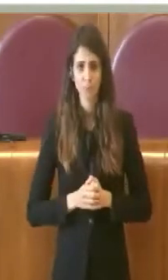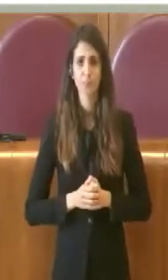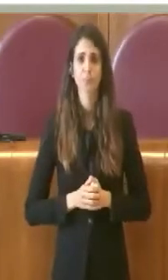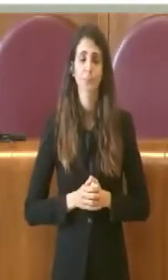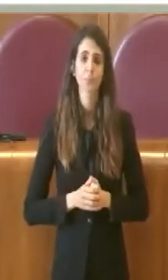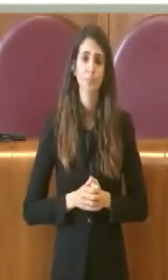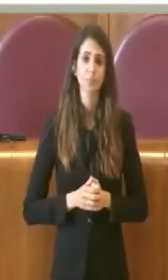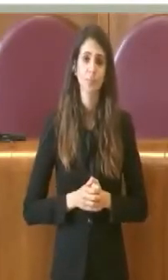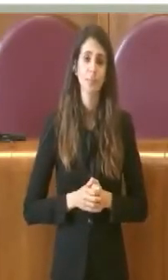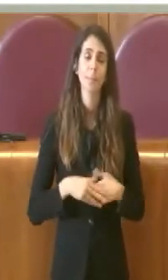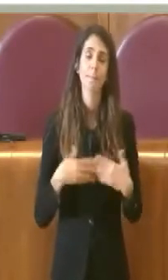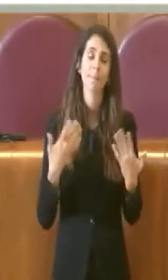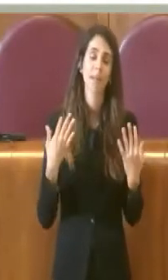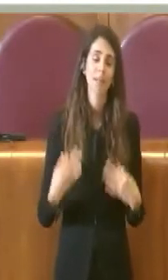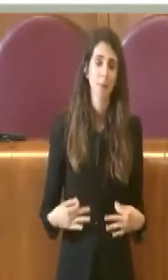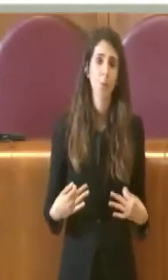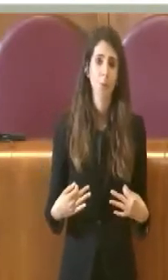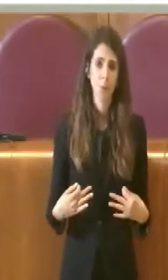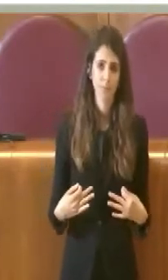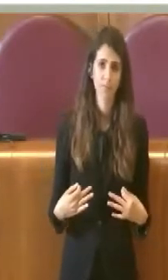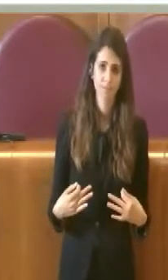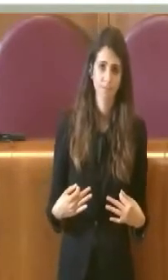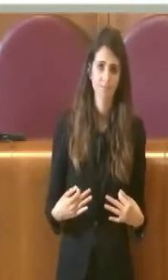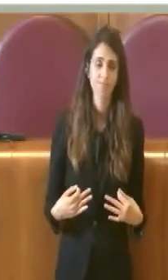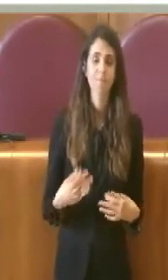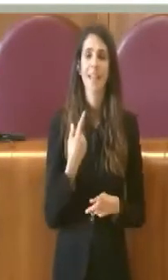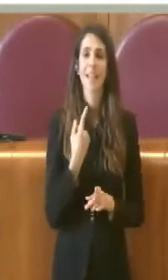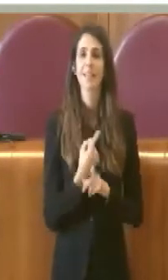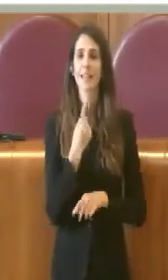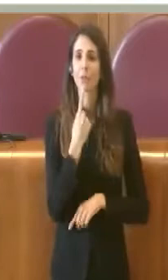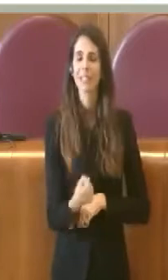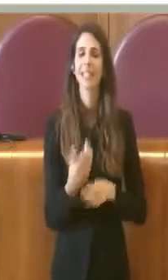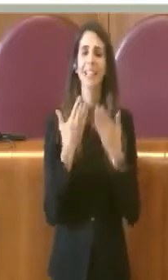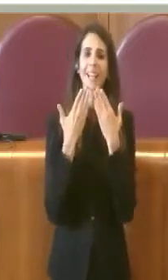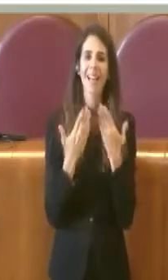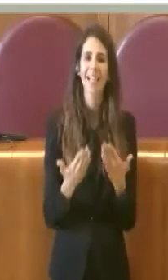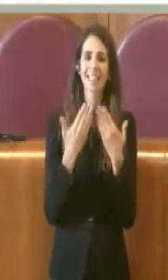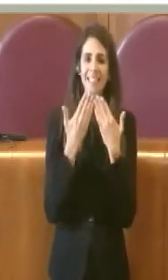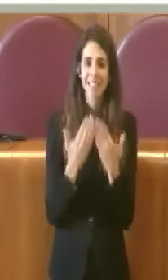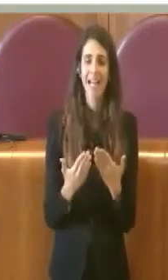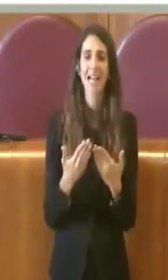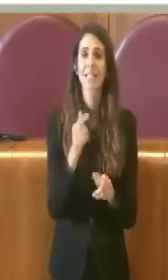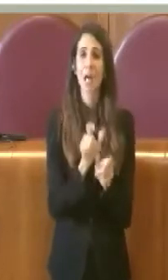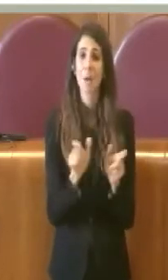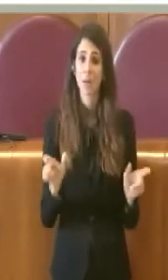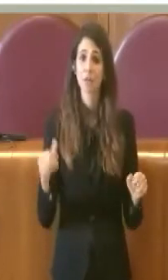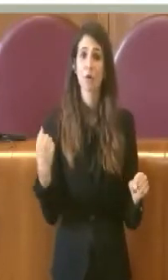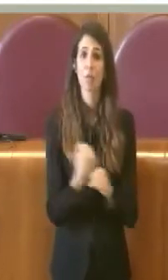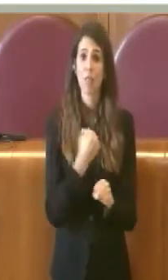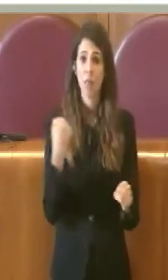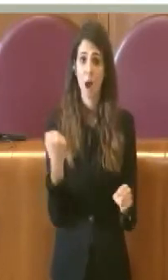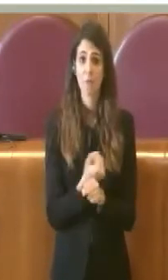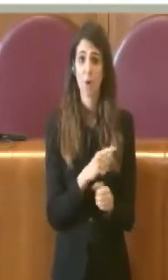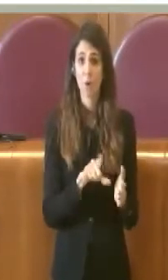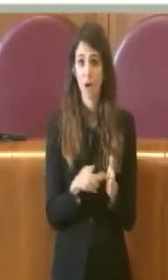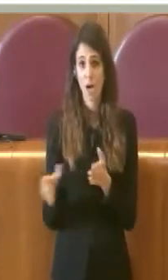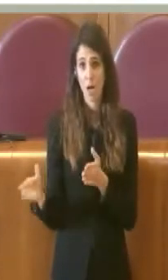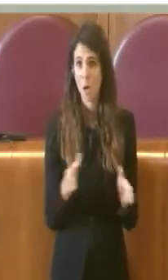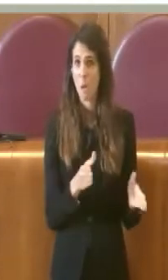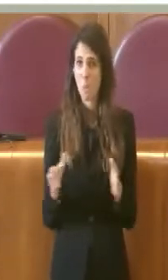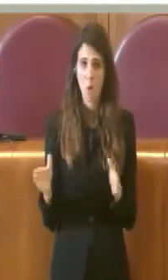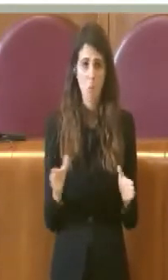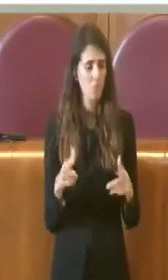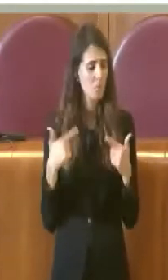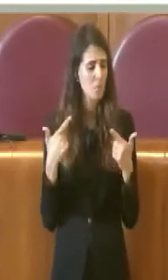cosa. Sicuramente ci va un ringraziamento molto forte a quei lavoratori che in questo periodo hanno veramente dato il